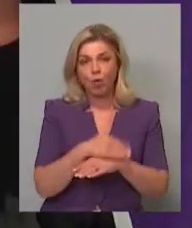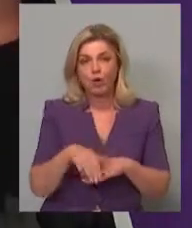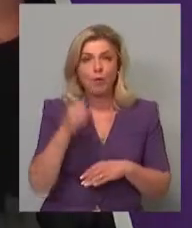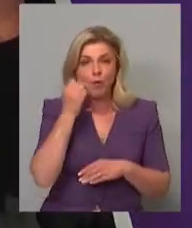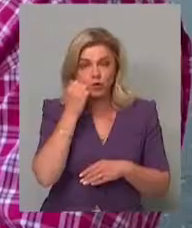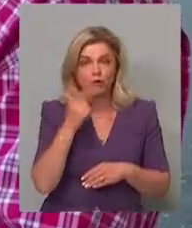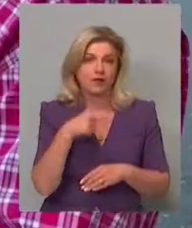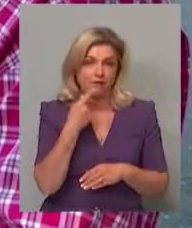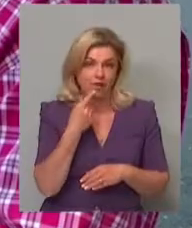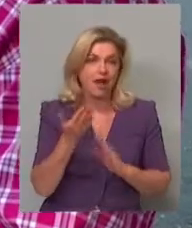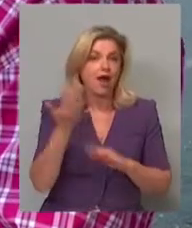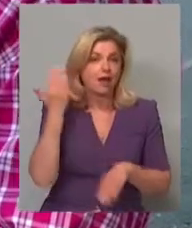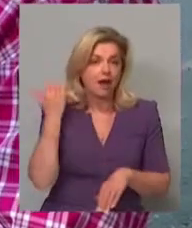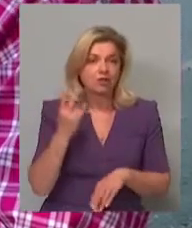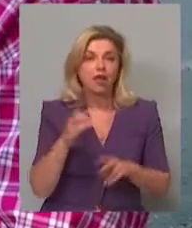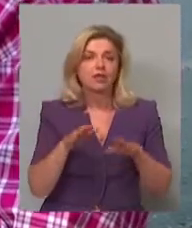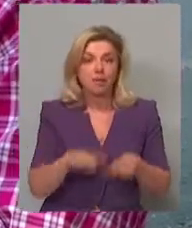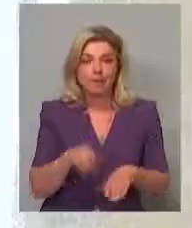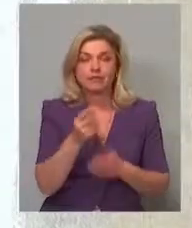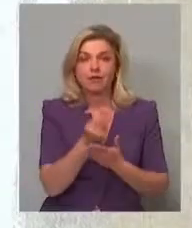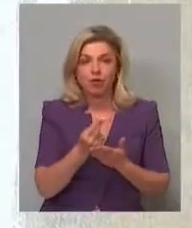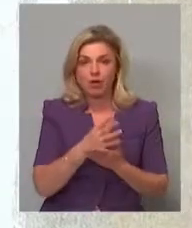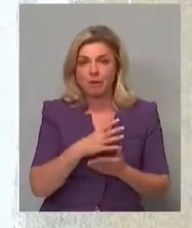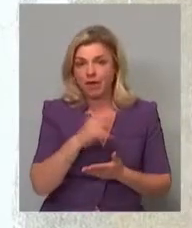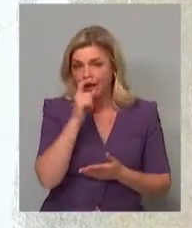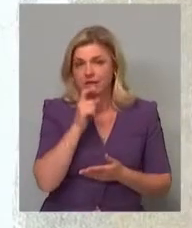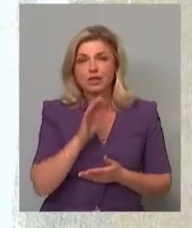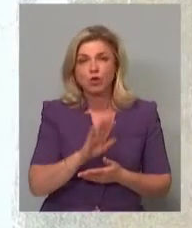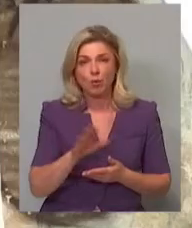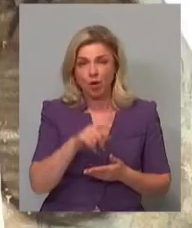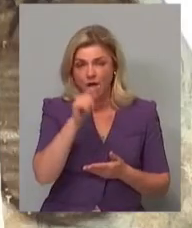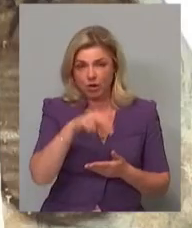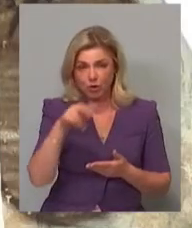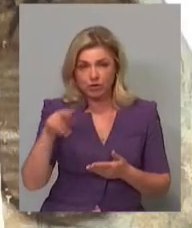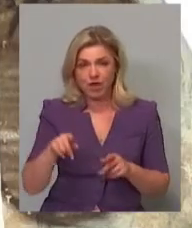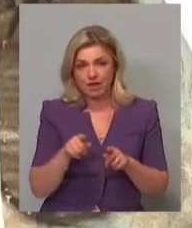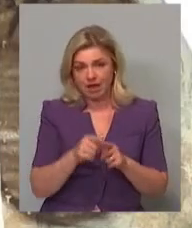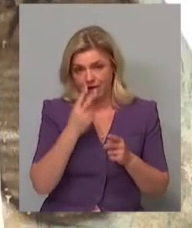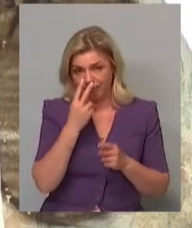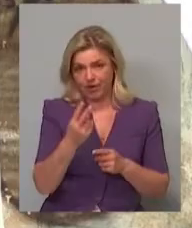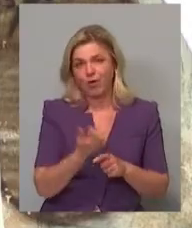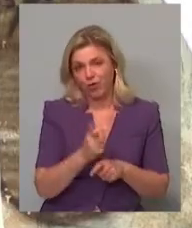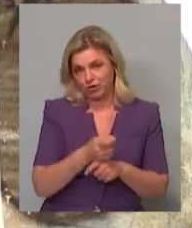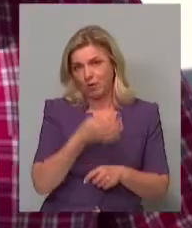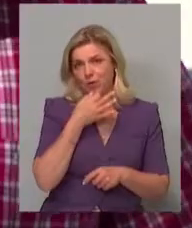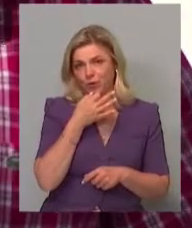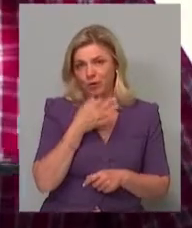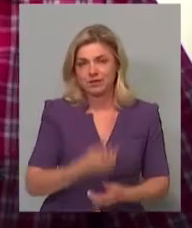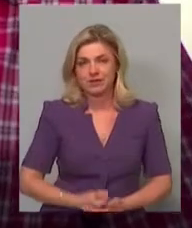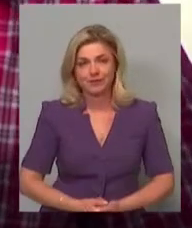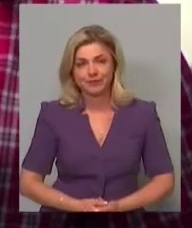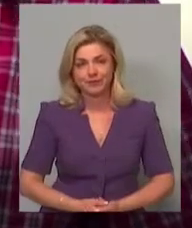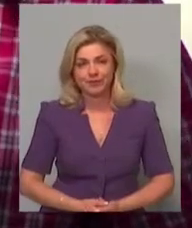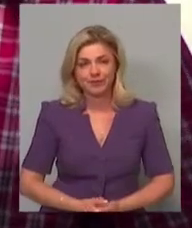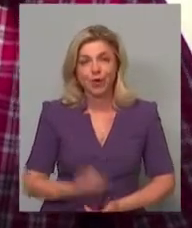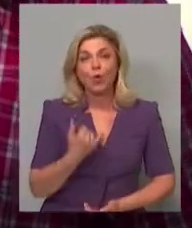31, говорить, раніше на місці арт-об'єкту були незрозумілі ієрогліфи. Такий вигляд фасаду будівлі йому подобається. У нас є,